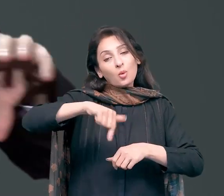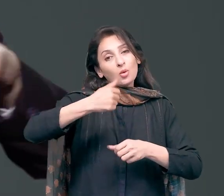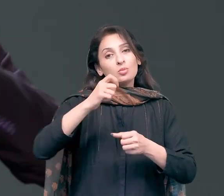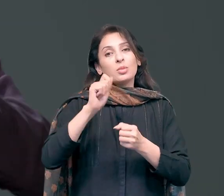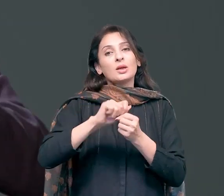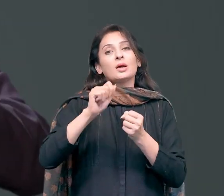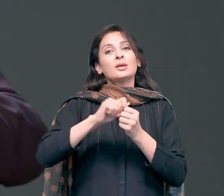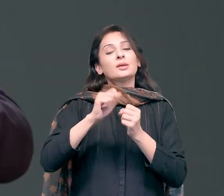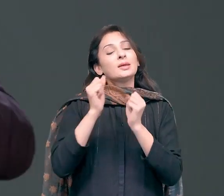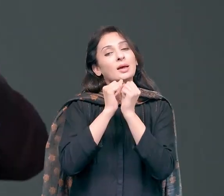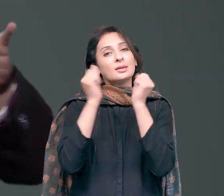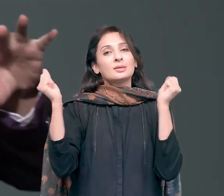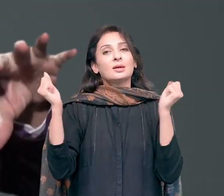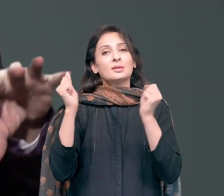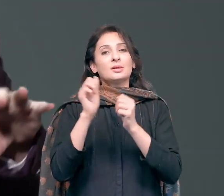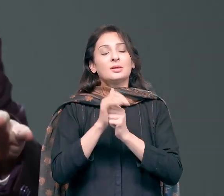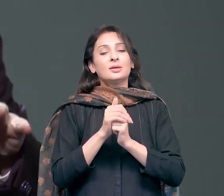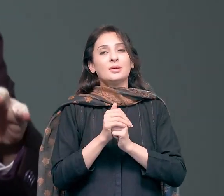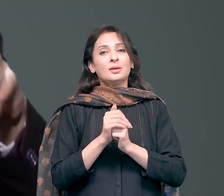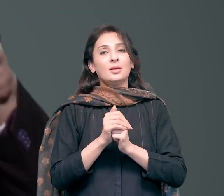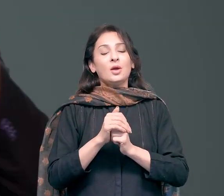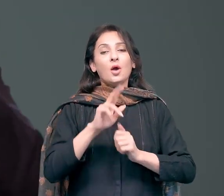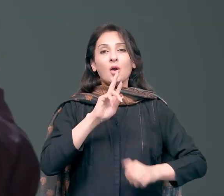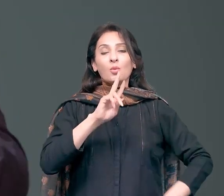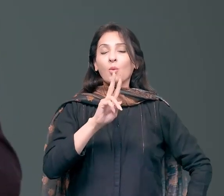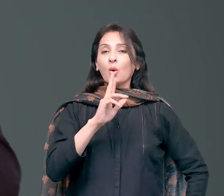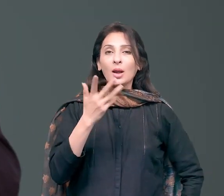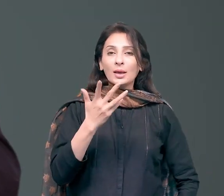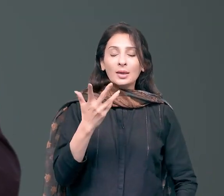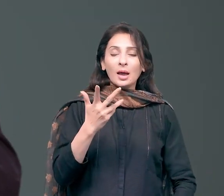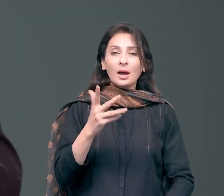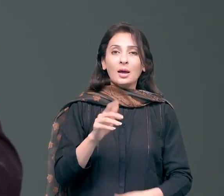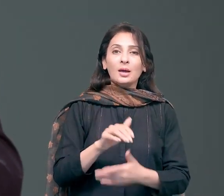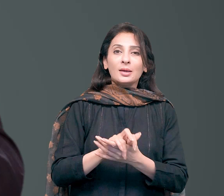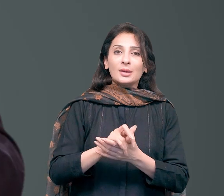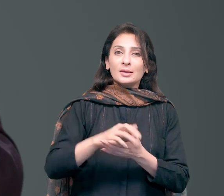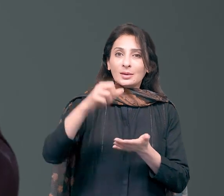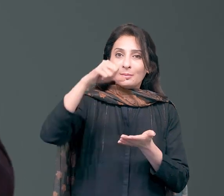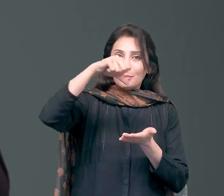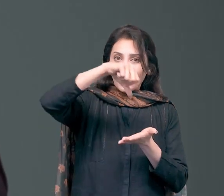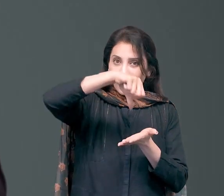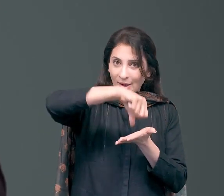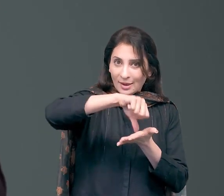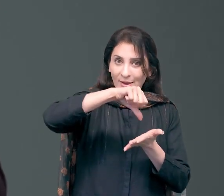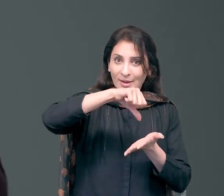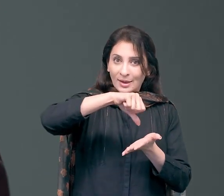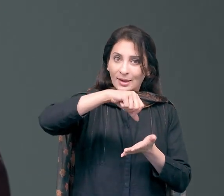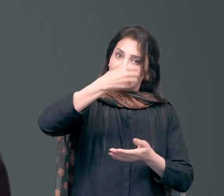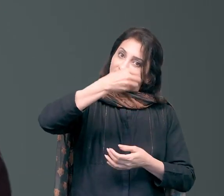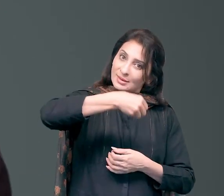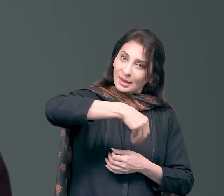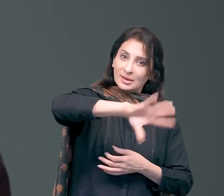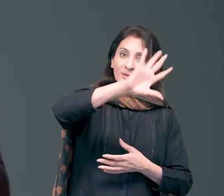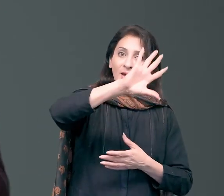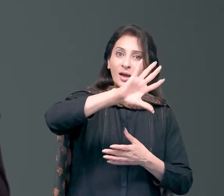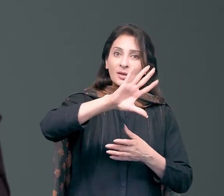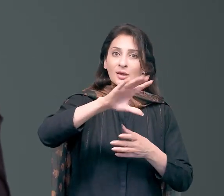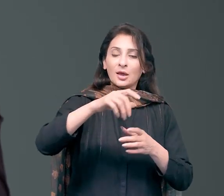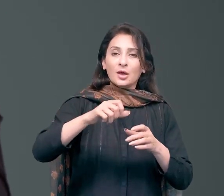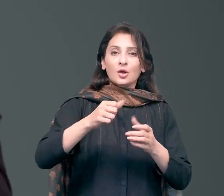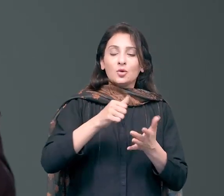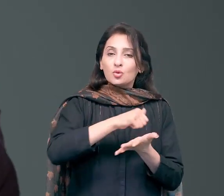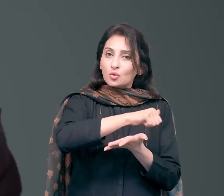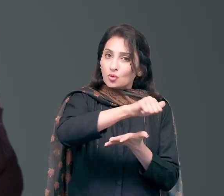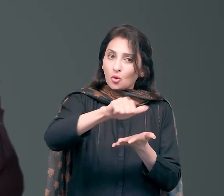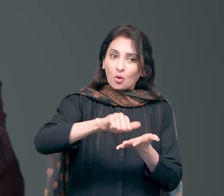صوبہ جات ہوں گے، یہ جمہوریت ہوگی، اور ان صوبہ جات میں جس کا اقتدار ہوگا وہ کمیونٹی